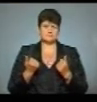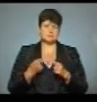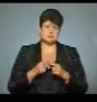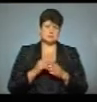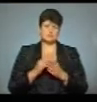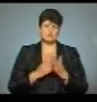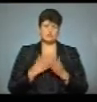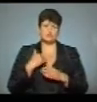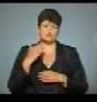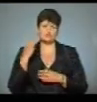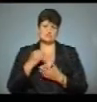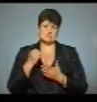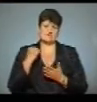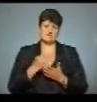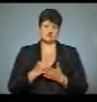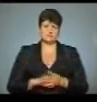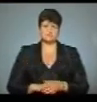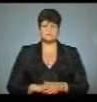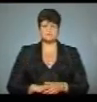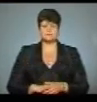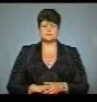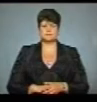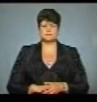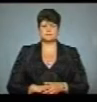ми голосуємо і затверджуємо.